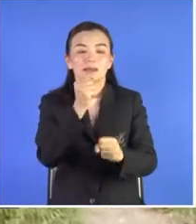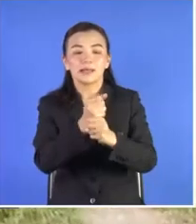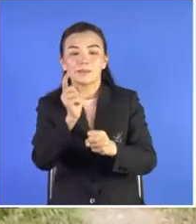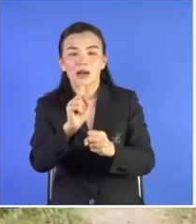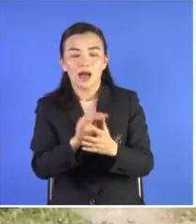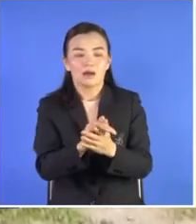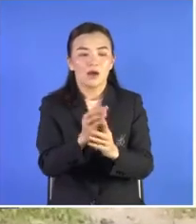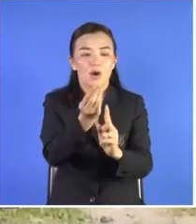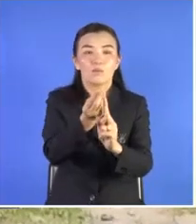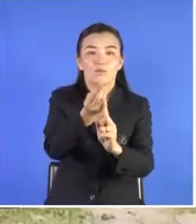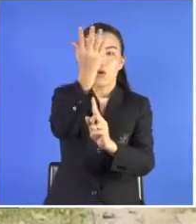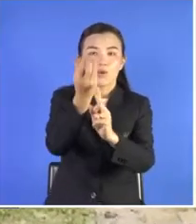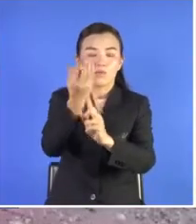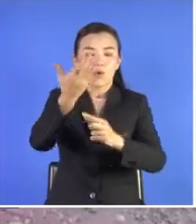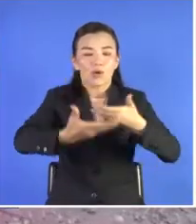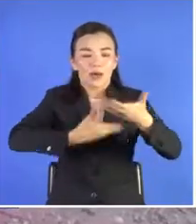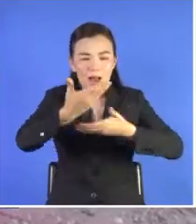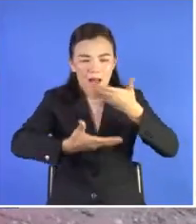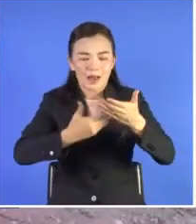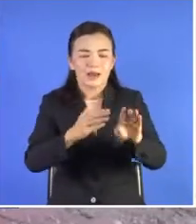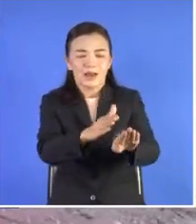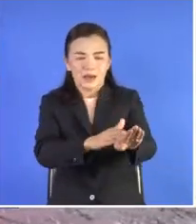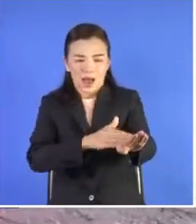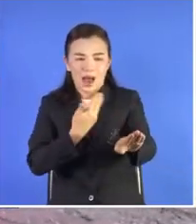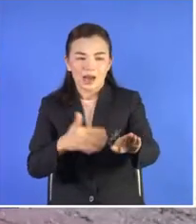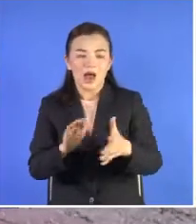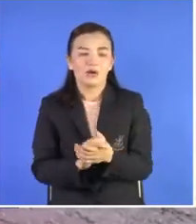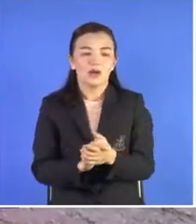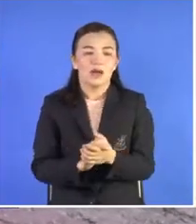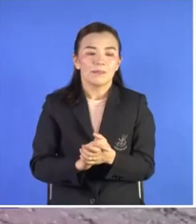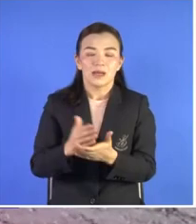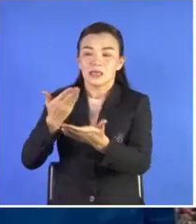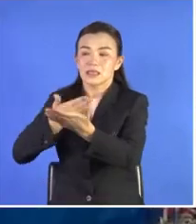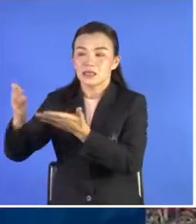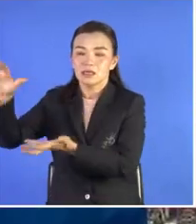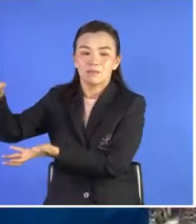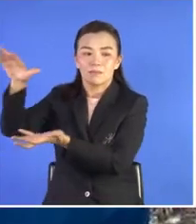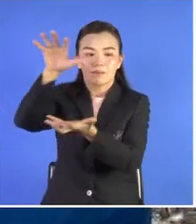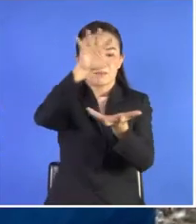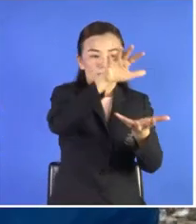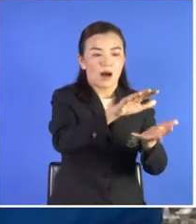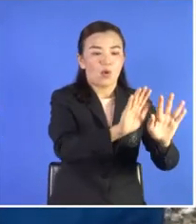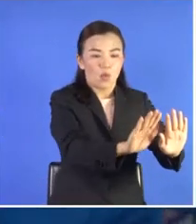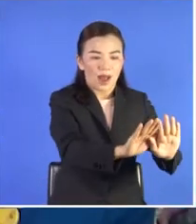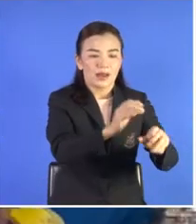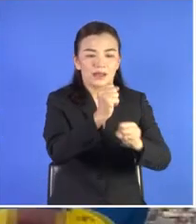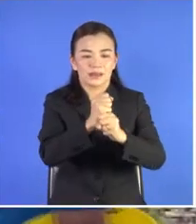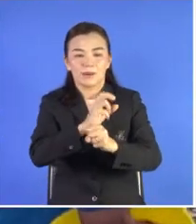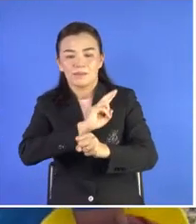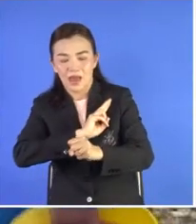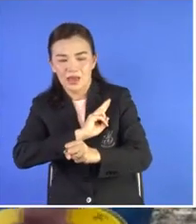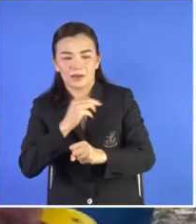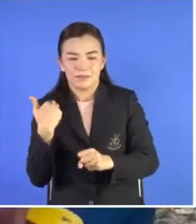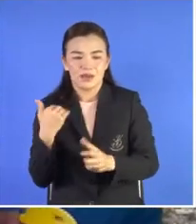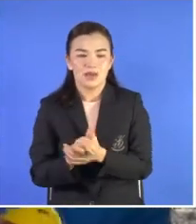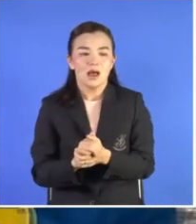พลุและก็ดอกไม้ไฟมานานหลายปีมีทั้งรับสินค้ามาจำหน่ายต่อและก็ผลิตเองบางส่วนนะครับก่อนเกิดเหตุก็อยู่บริเวณ